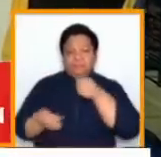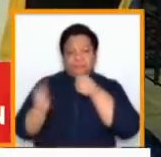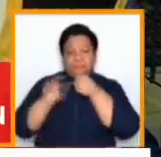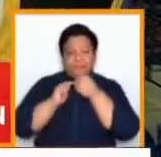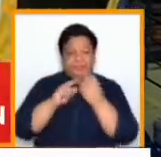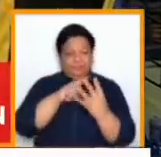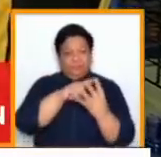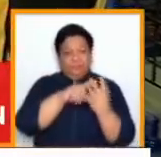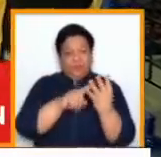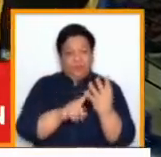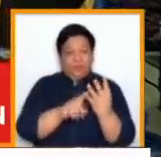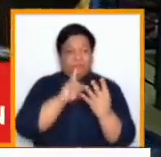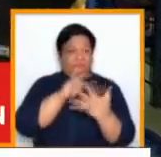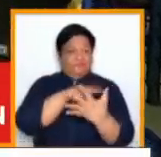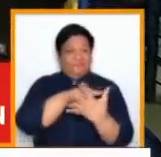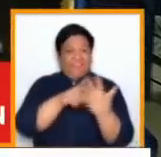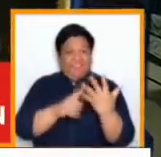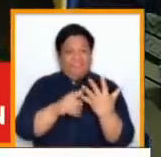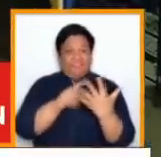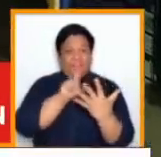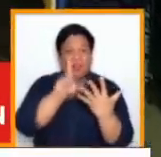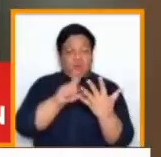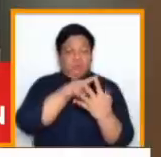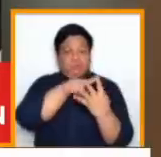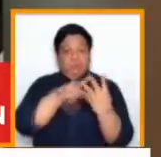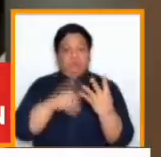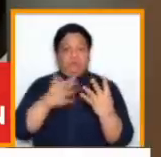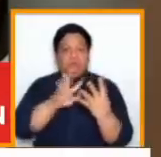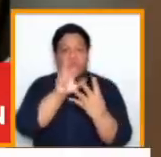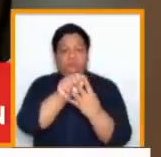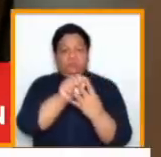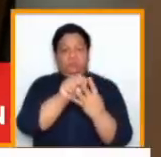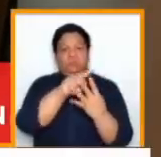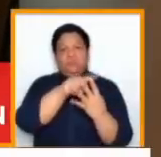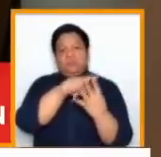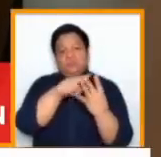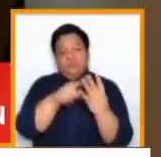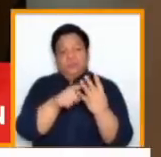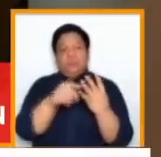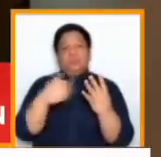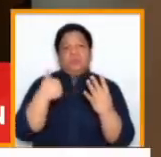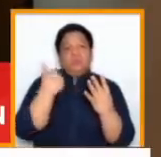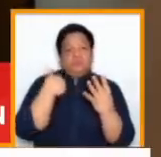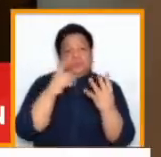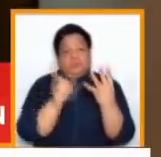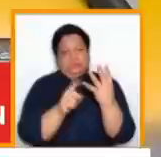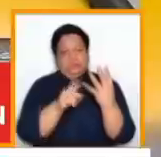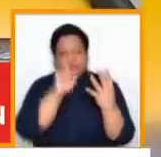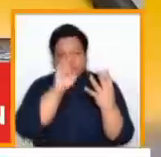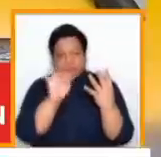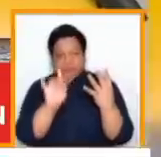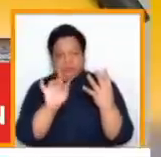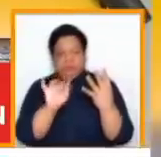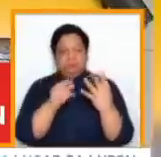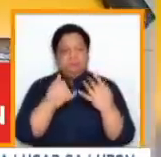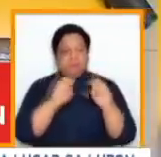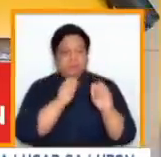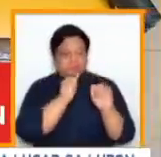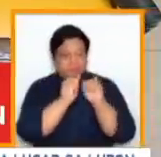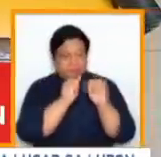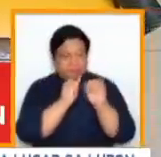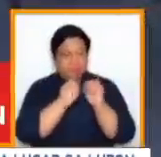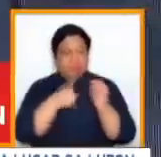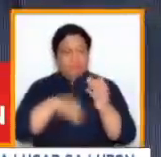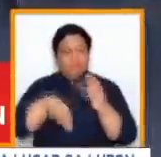sa kanila mga menor de edad. Ang pang-4, 18 anyos. Sinusubukan pa namin silang kunan ng pahayag. Narecover sa kanila ang